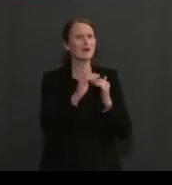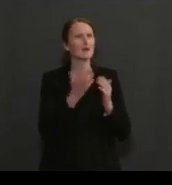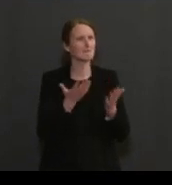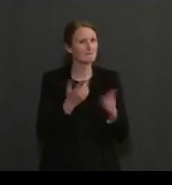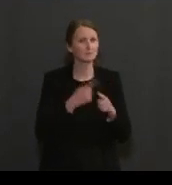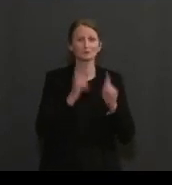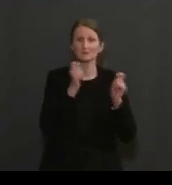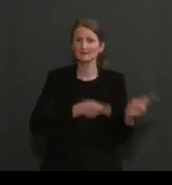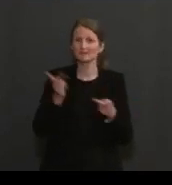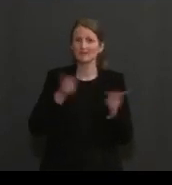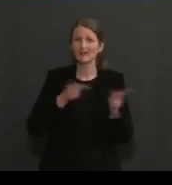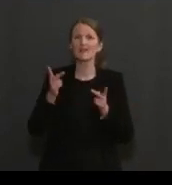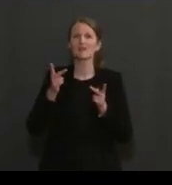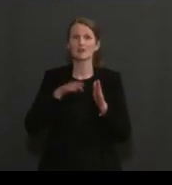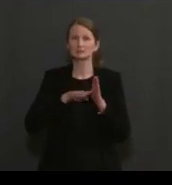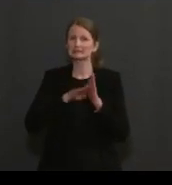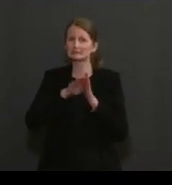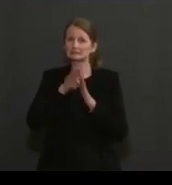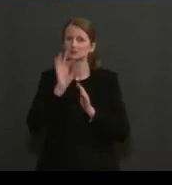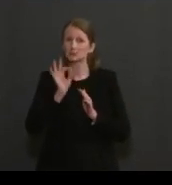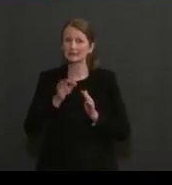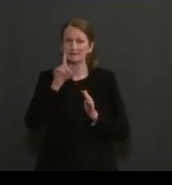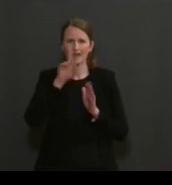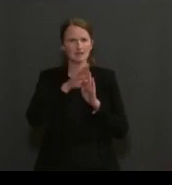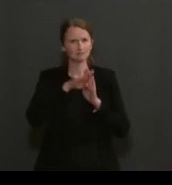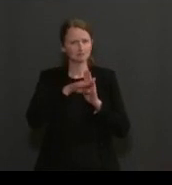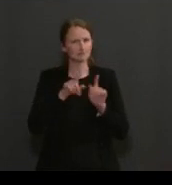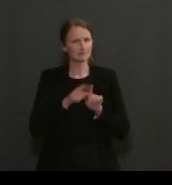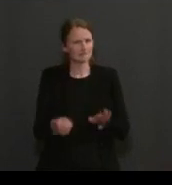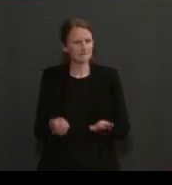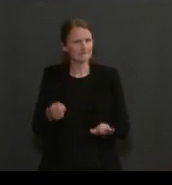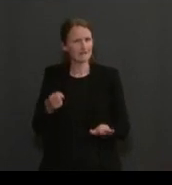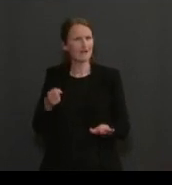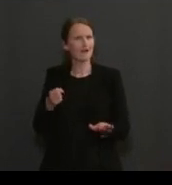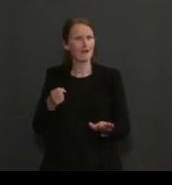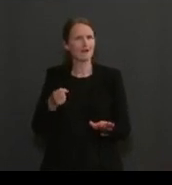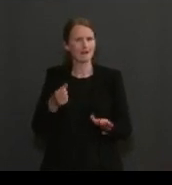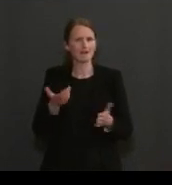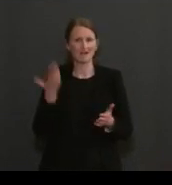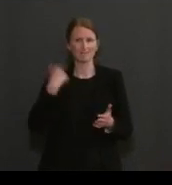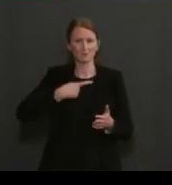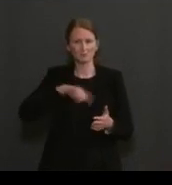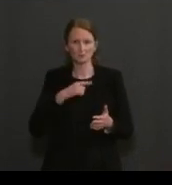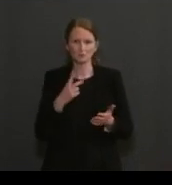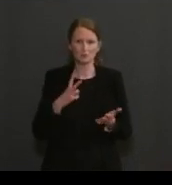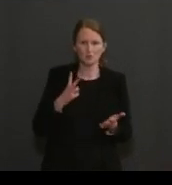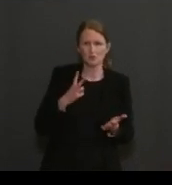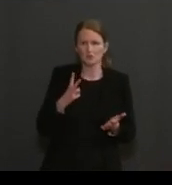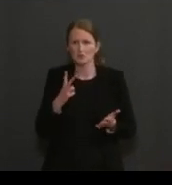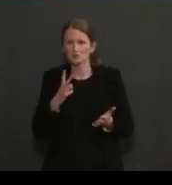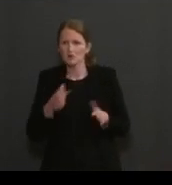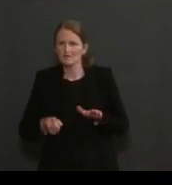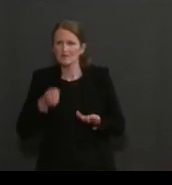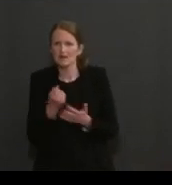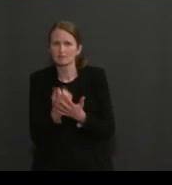augmentent moins rapidement, ce qui est pour le moins un point qui était attendu et qui fera plaisir à tout le